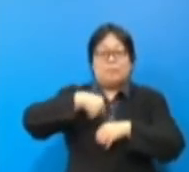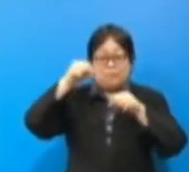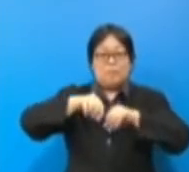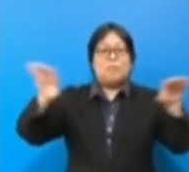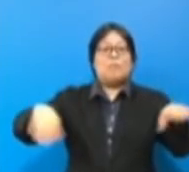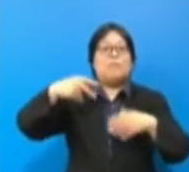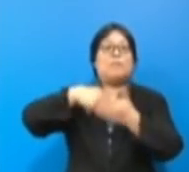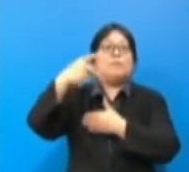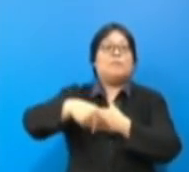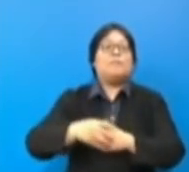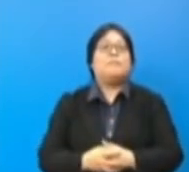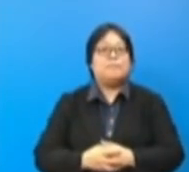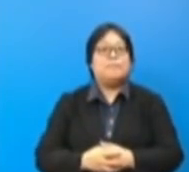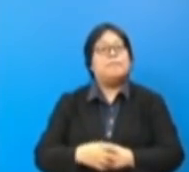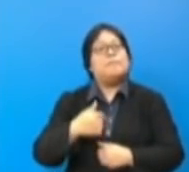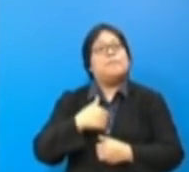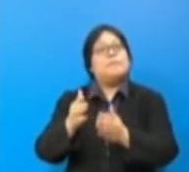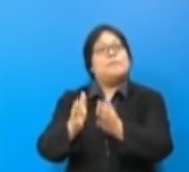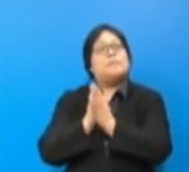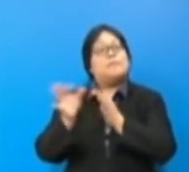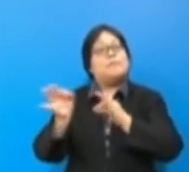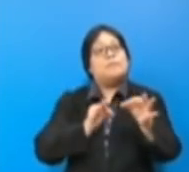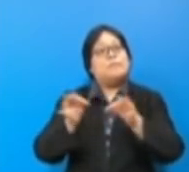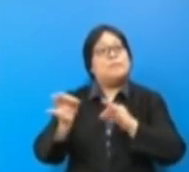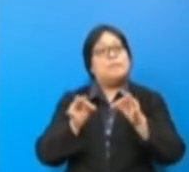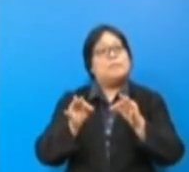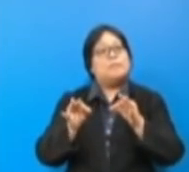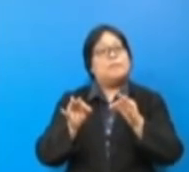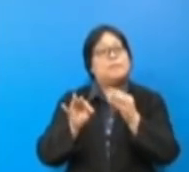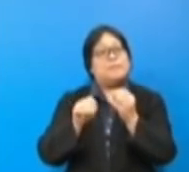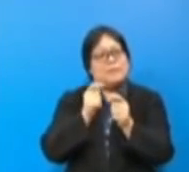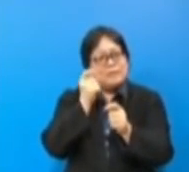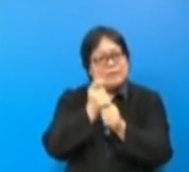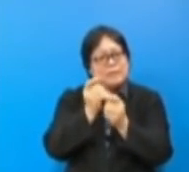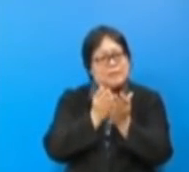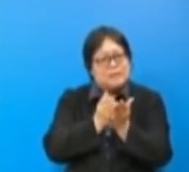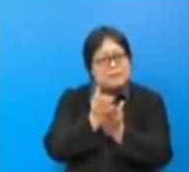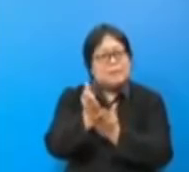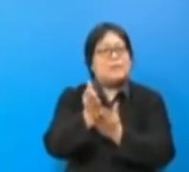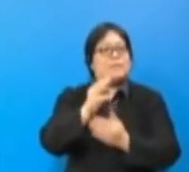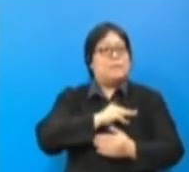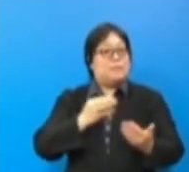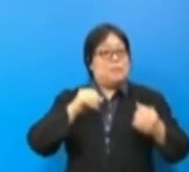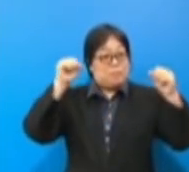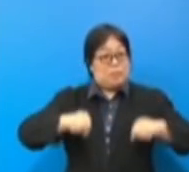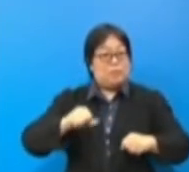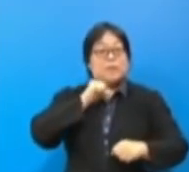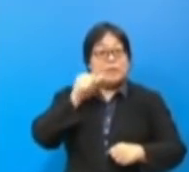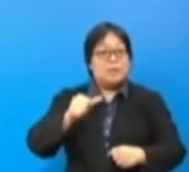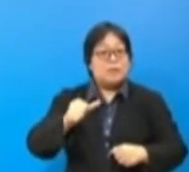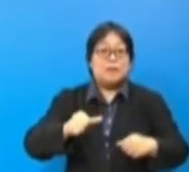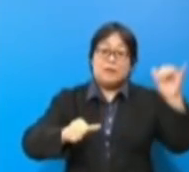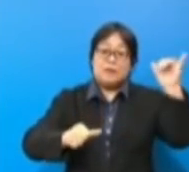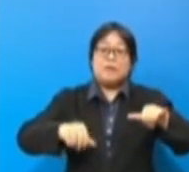bapak Hai saya nak minta penjelasan yang tuntas dapat membawa menteri boleh katakan boleh